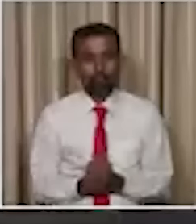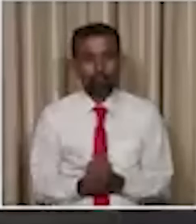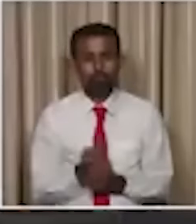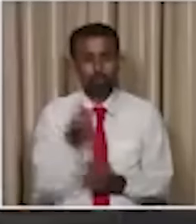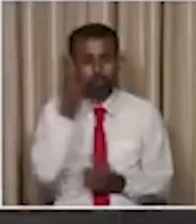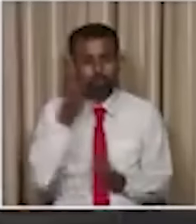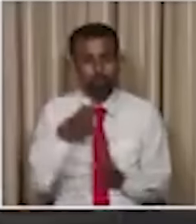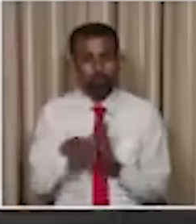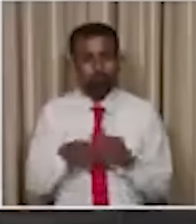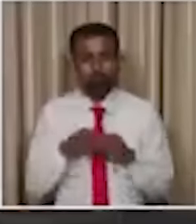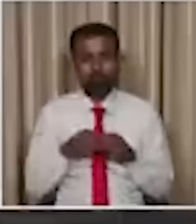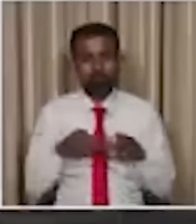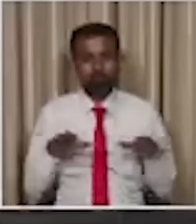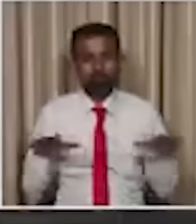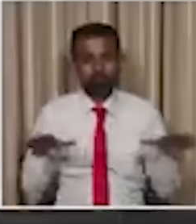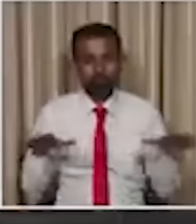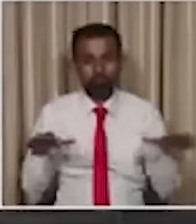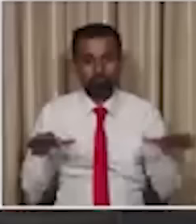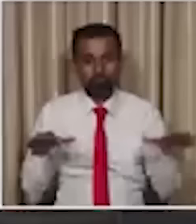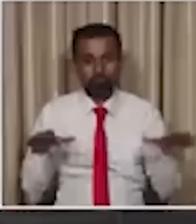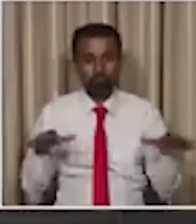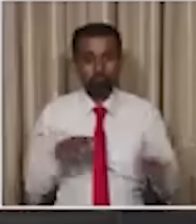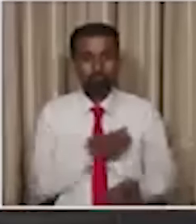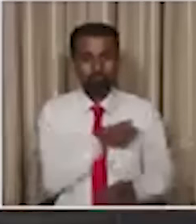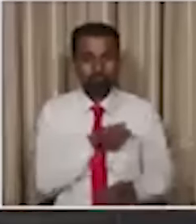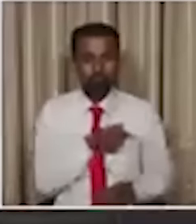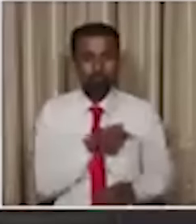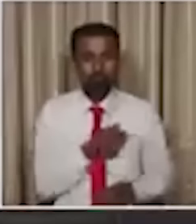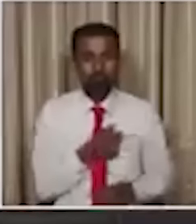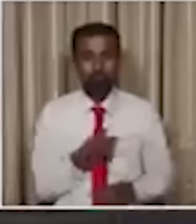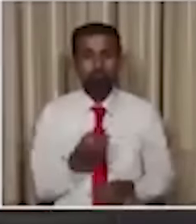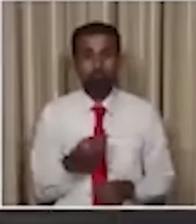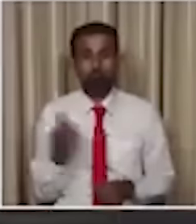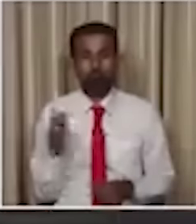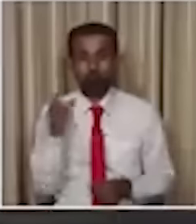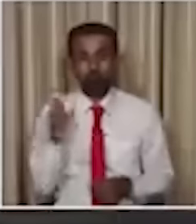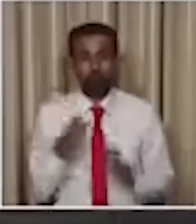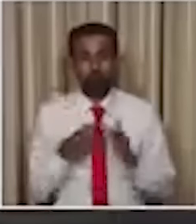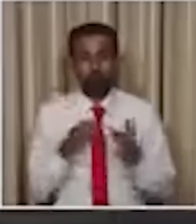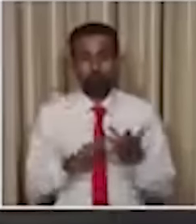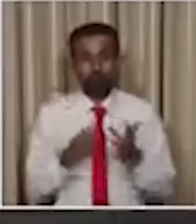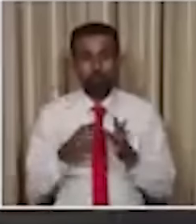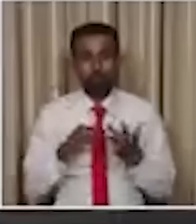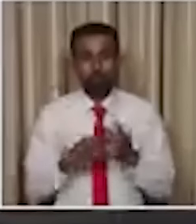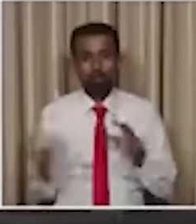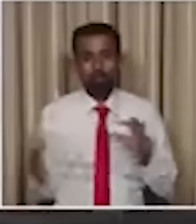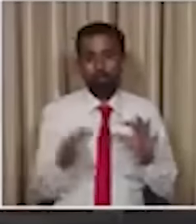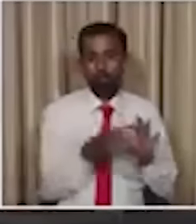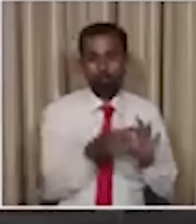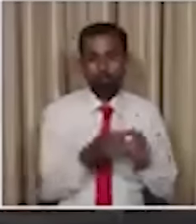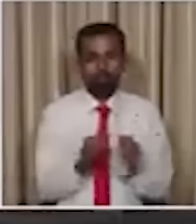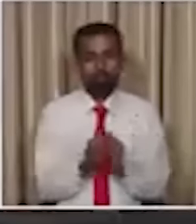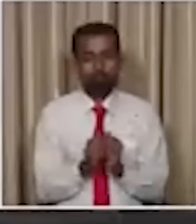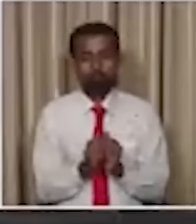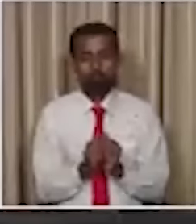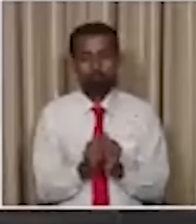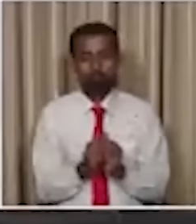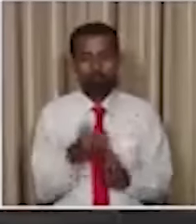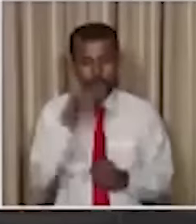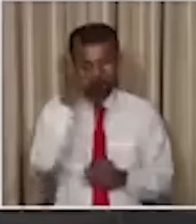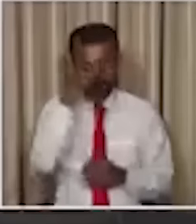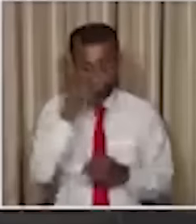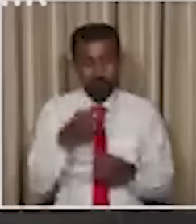ISIS මතවාදයේ ශ්‍රී ලංකාව තුළ ව්‍යාප්ත කිරීමට නායකත්වය ගැනීම වෙනත් පුද්ගලයන් IS වෙත බඳවා ගැනීමට කටයුතු කිරීම හා පාස්කු